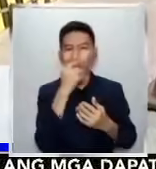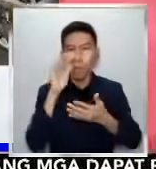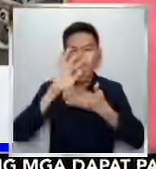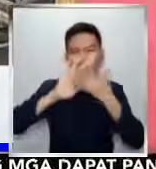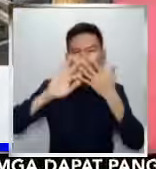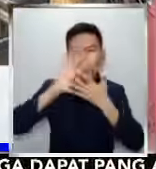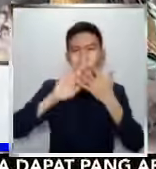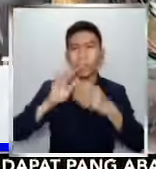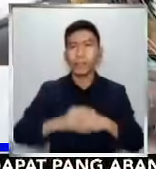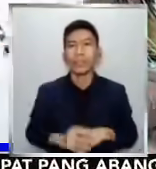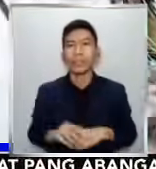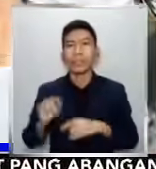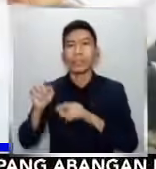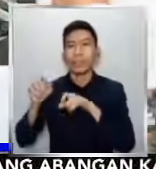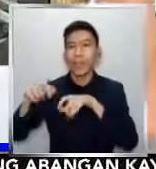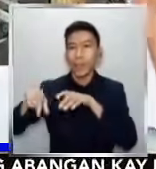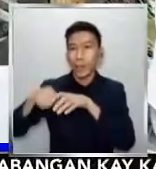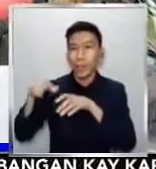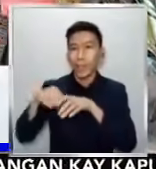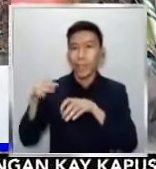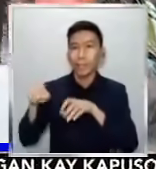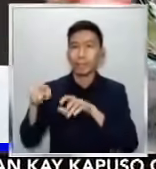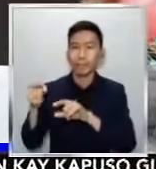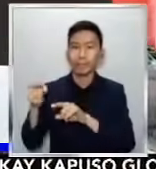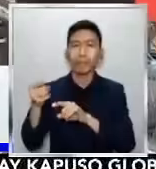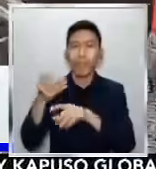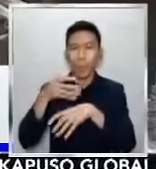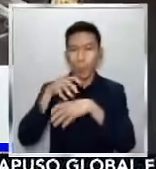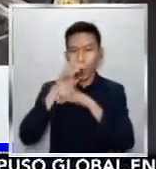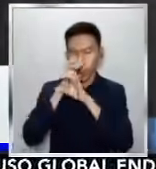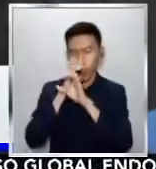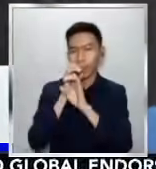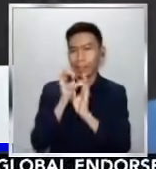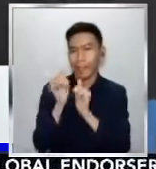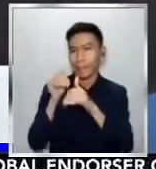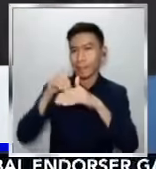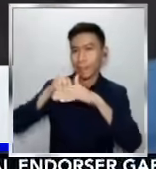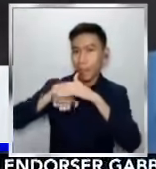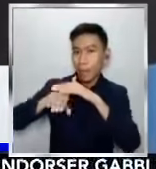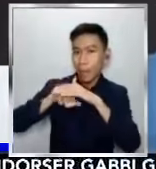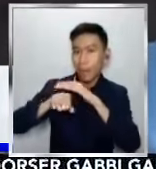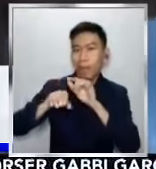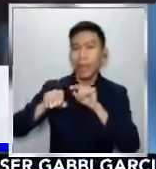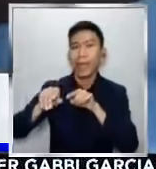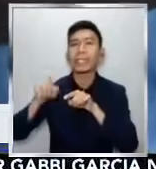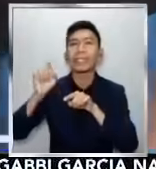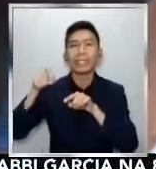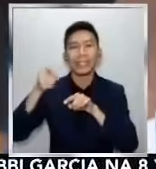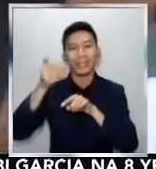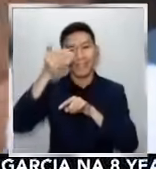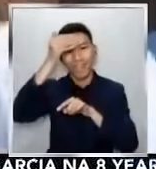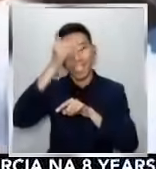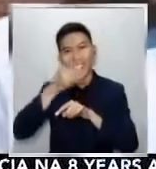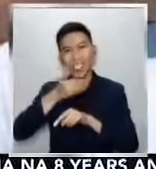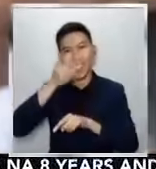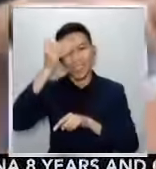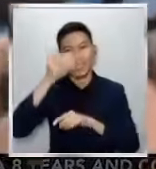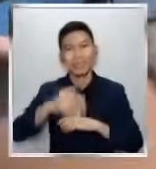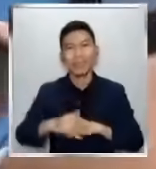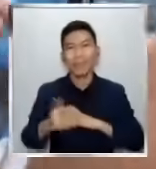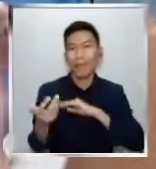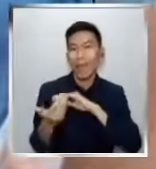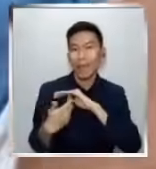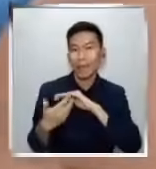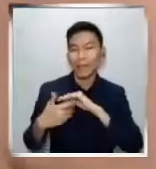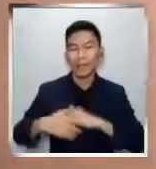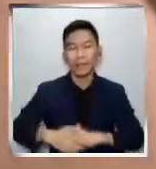stricto pa rin na ipatutupad ang pagsusuot ng face shield sa lahat ng mga pumapasok na parokyano. Ian Cruz,